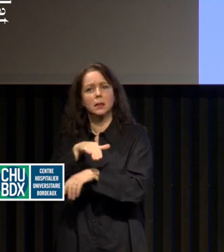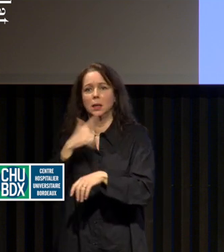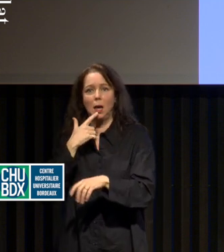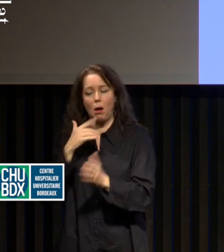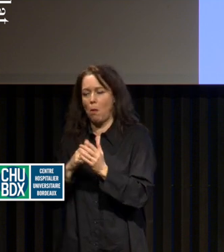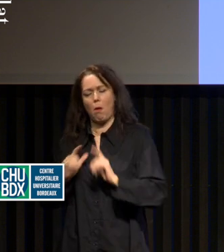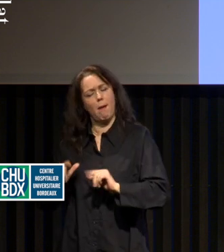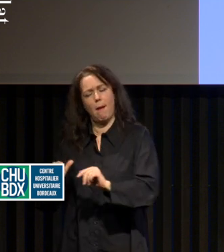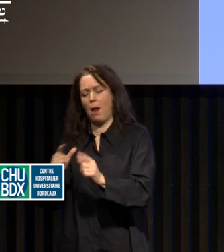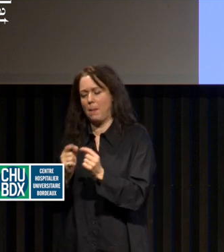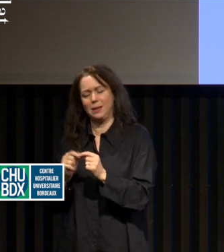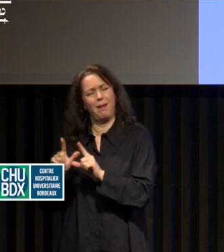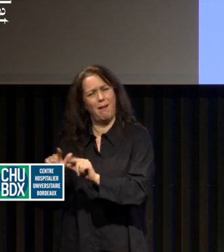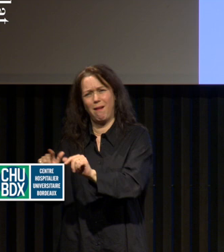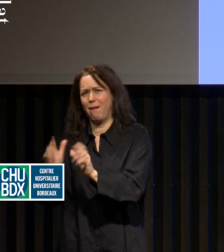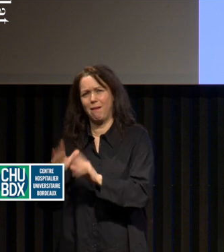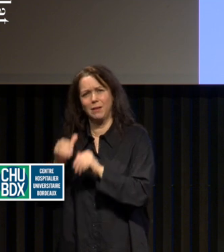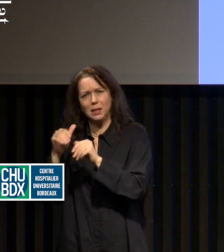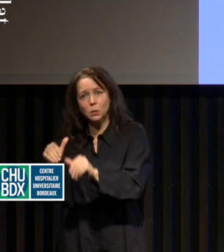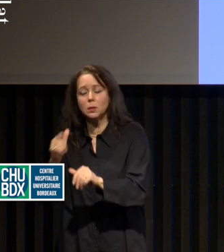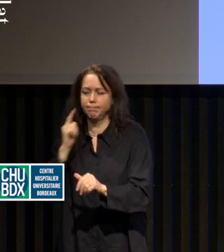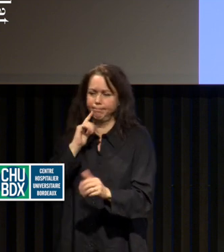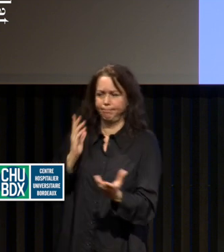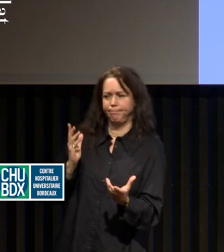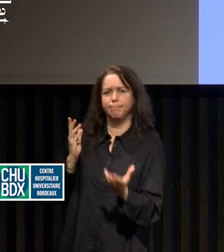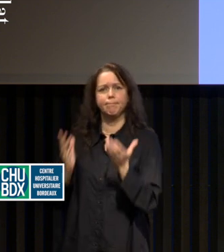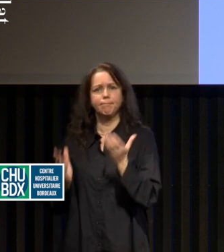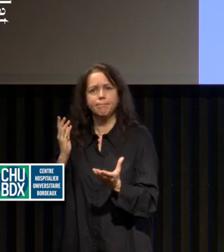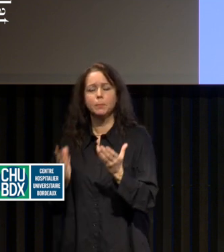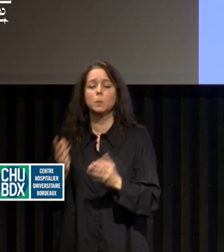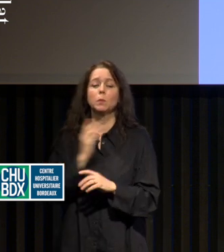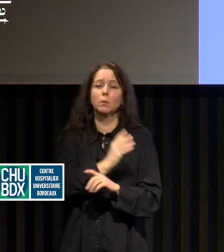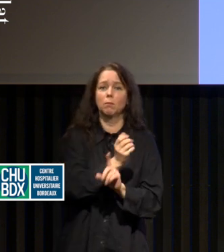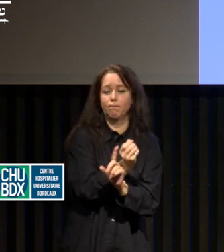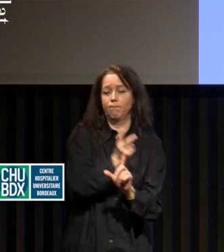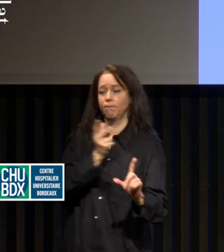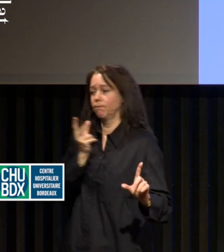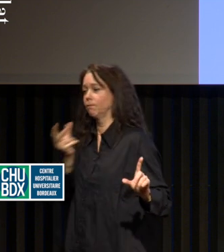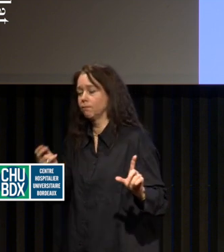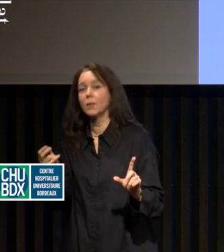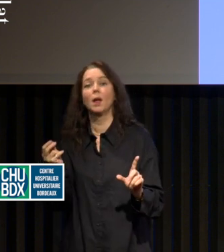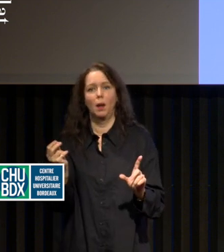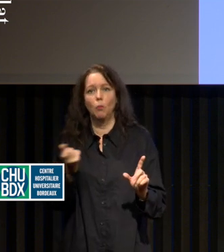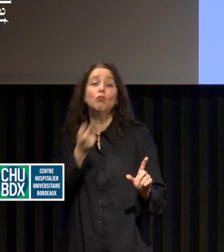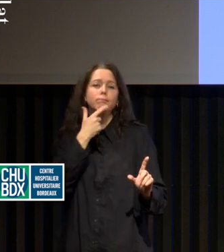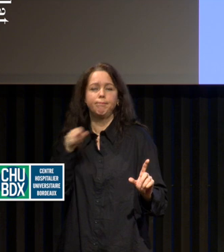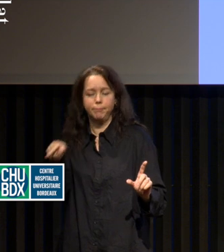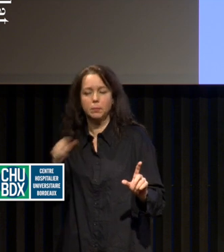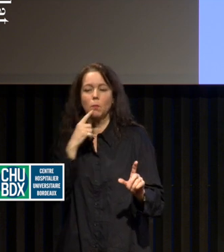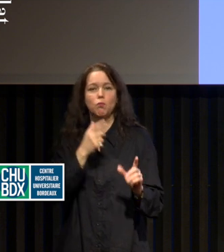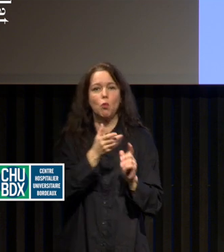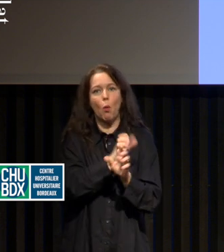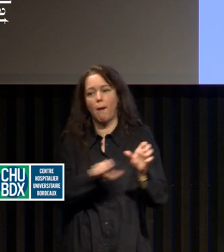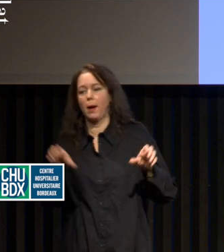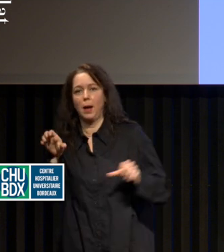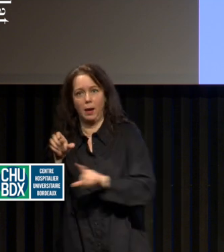cette bactérie, quand on compare cette vancomycine à la transplantation de microbiote fécal, on fait un essai contrôlé, randomisé, donc quelque chose